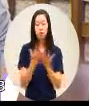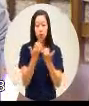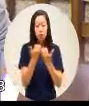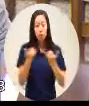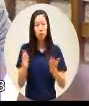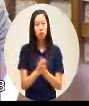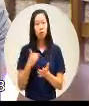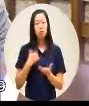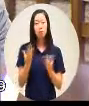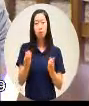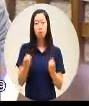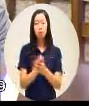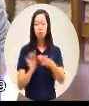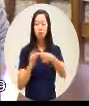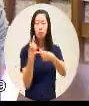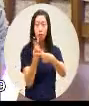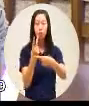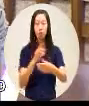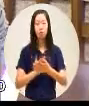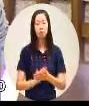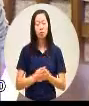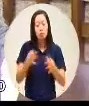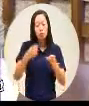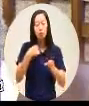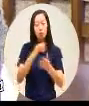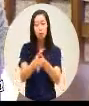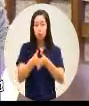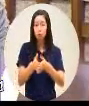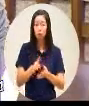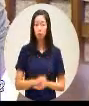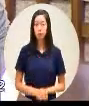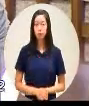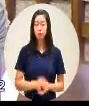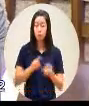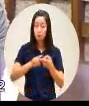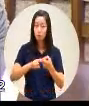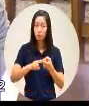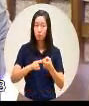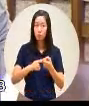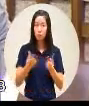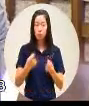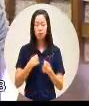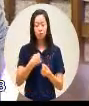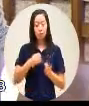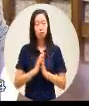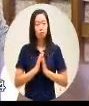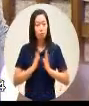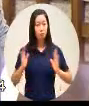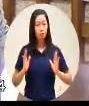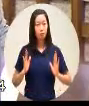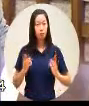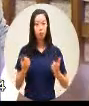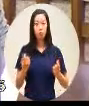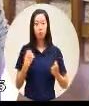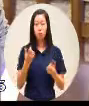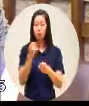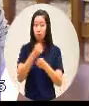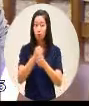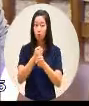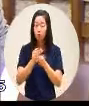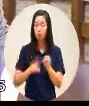只有那个 2% 而已。所以我要的是那个部分，所以你把雅量放大一点，我们做带头的，我相